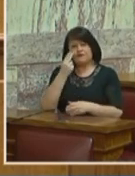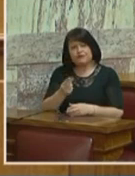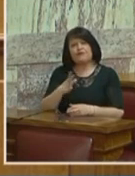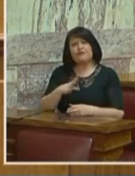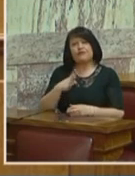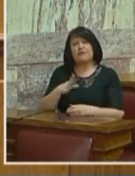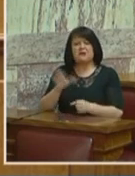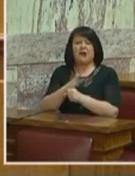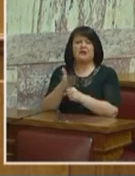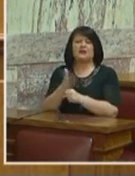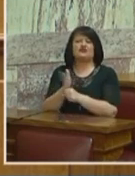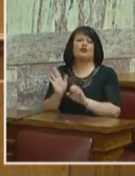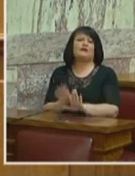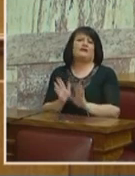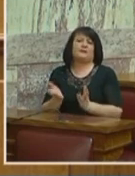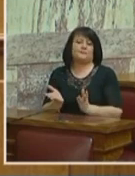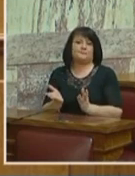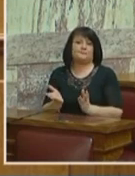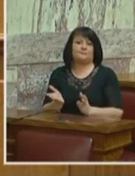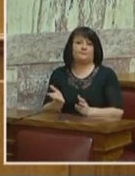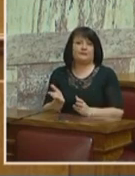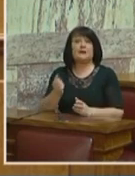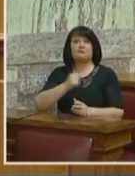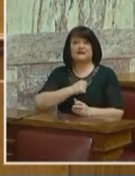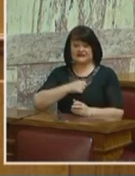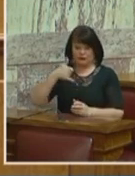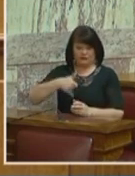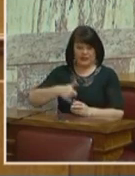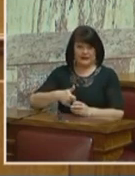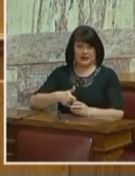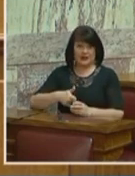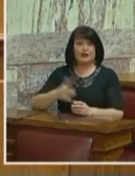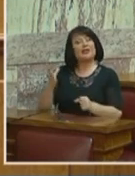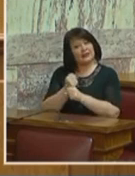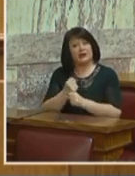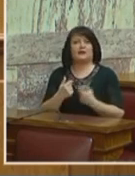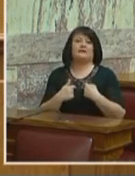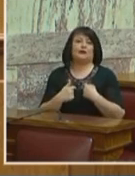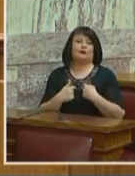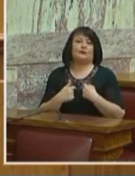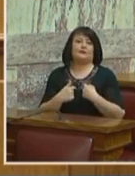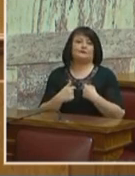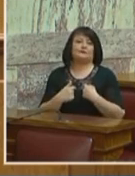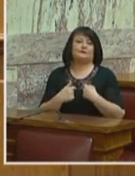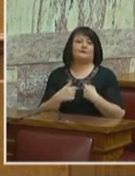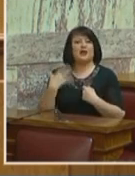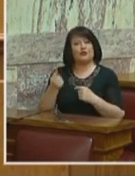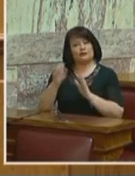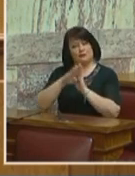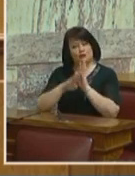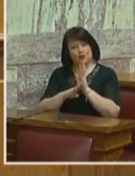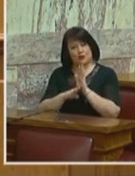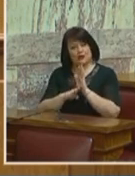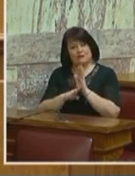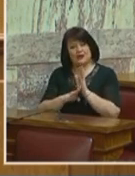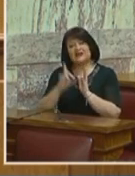γη. Είμαι όμως βαθιά πεπισμένος ότι θα τα καταφέρουμε. Έχουμε πρόγραμμα και